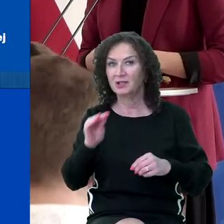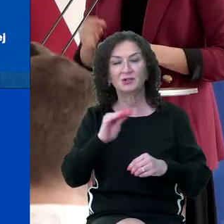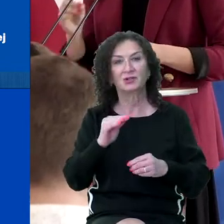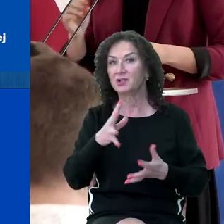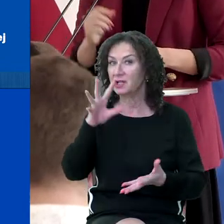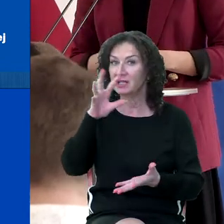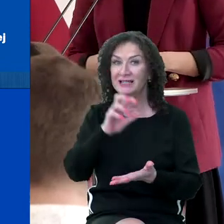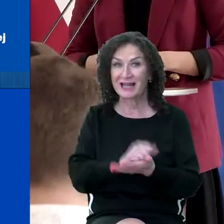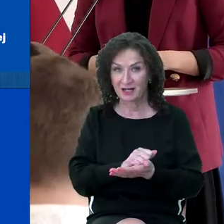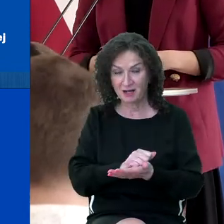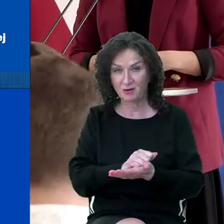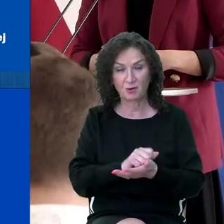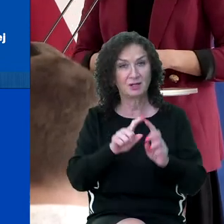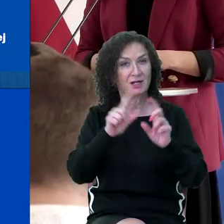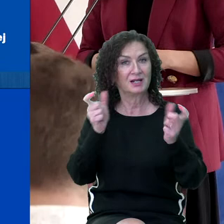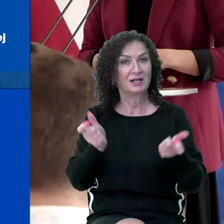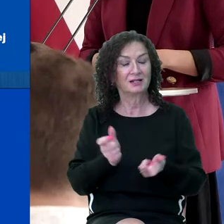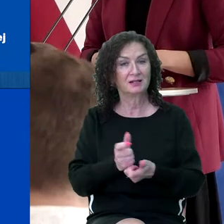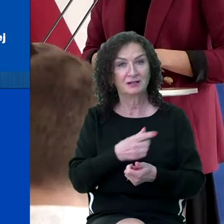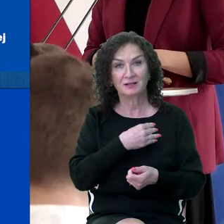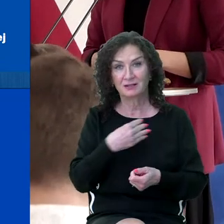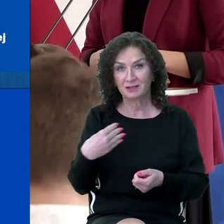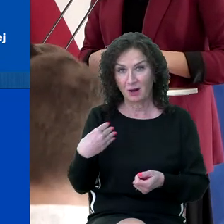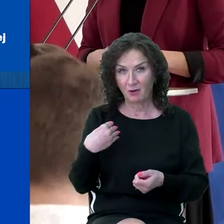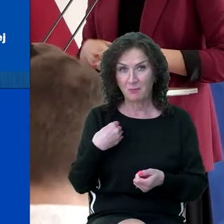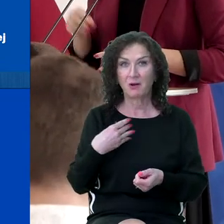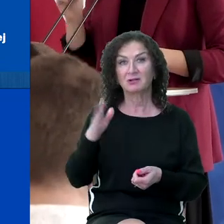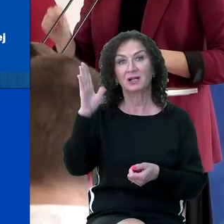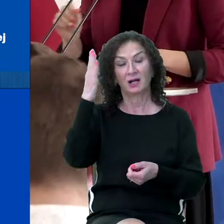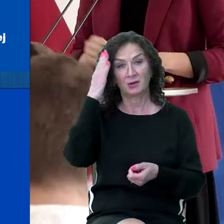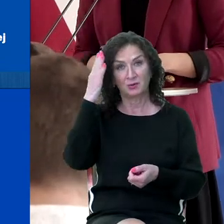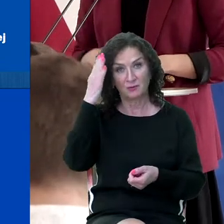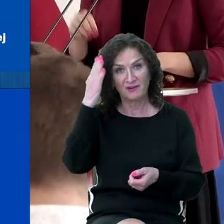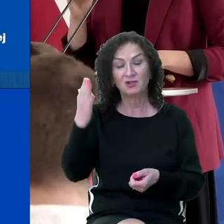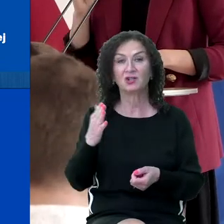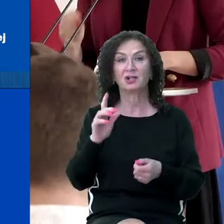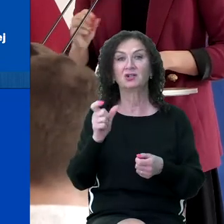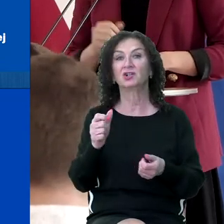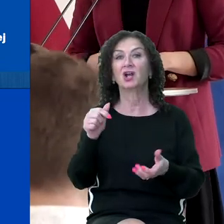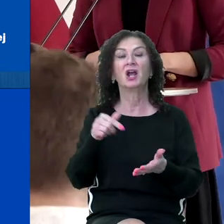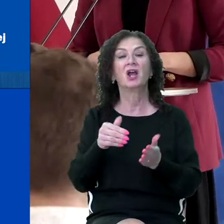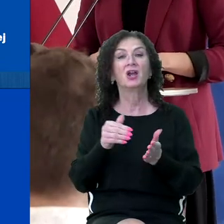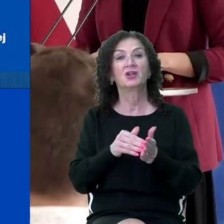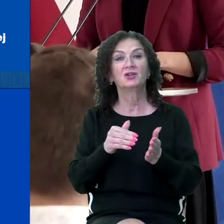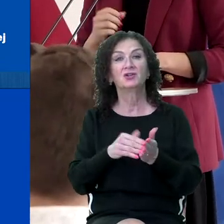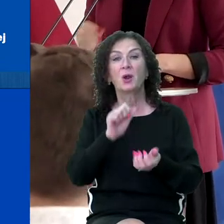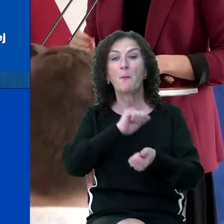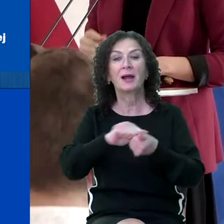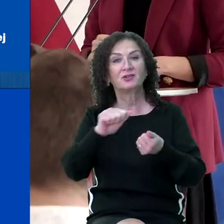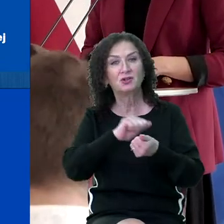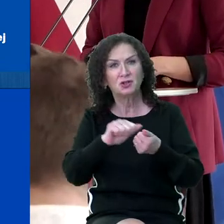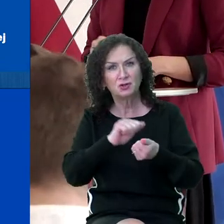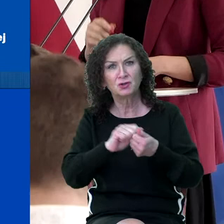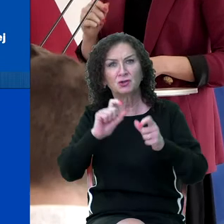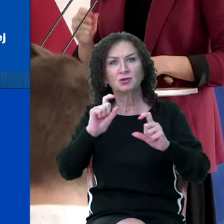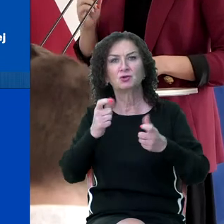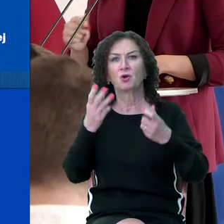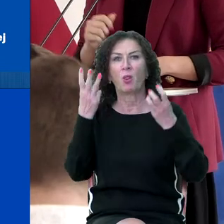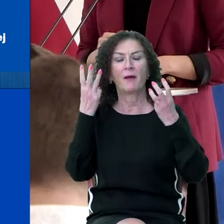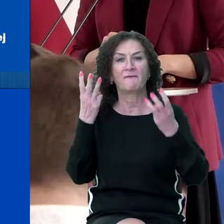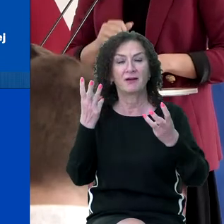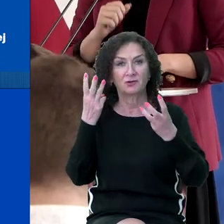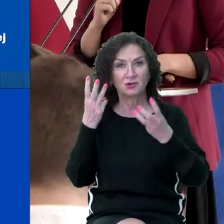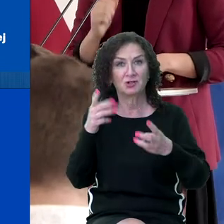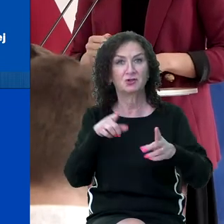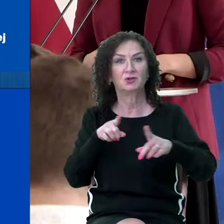a już wiedzieli, że trzeba uderzać w to, co najważniejsze, czyli w naszą państwowość, w urzędników, którzy staną zawsze na czele w tym korpusie